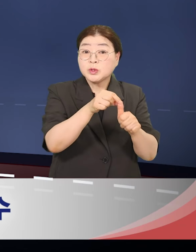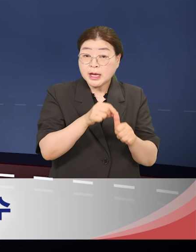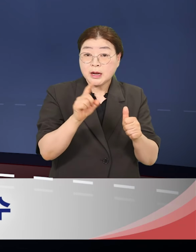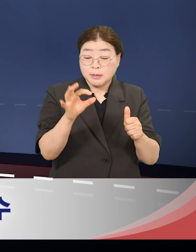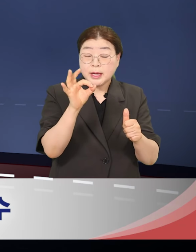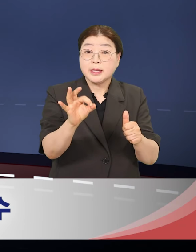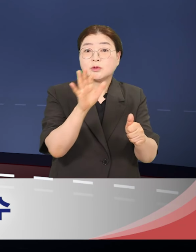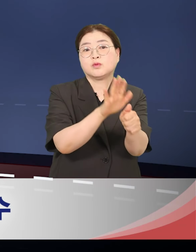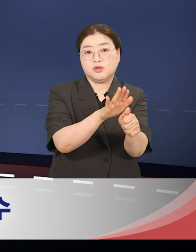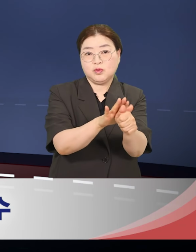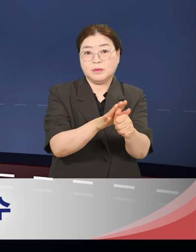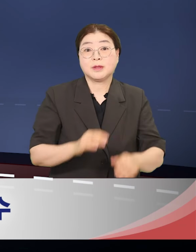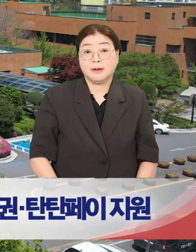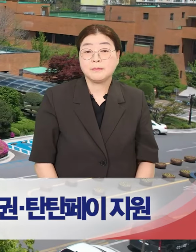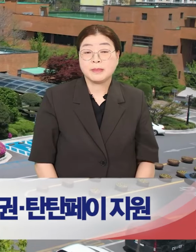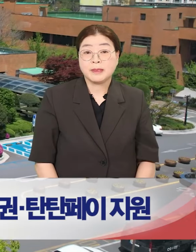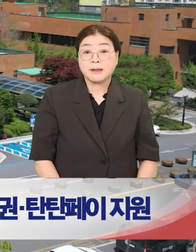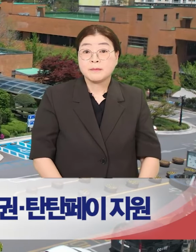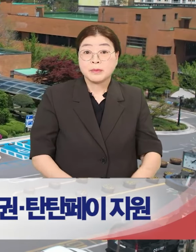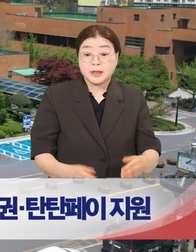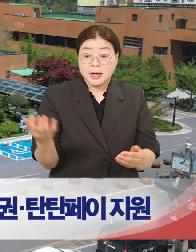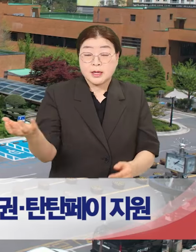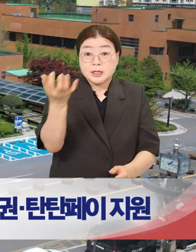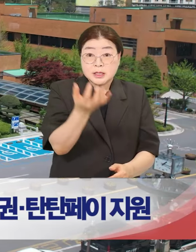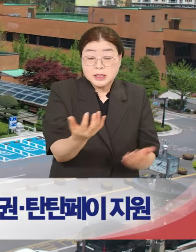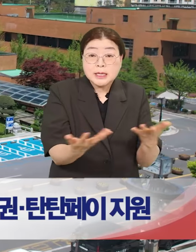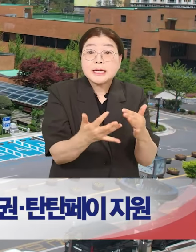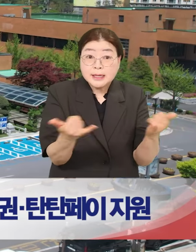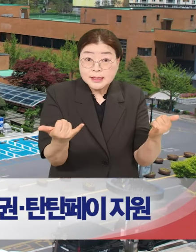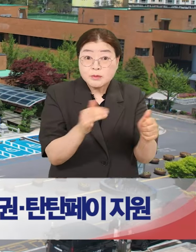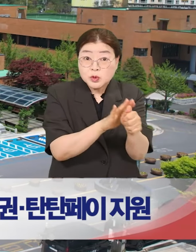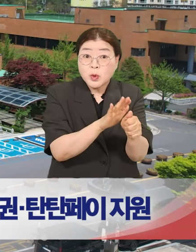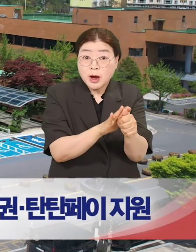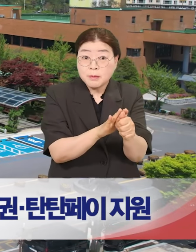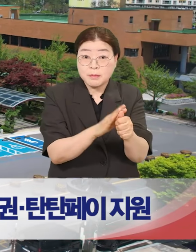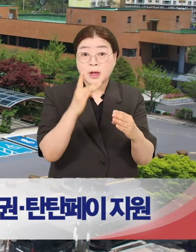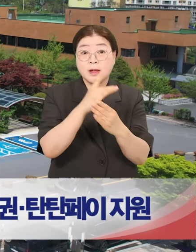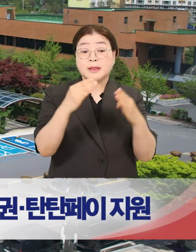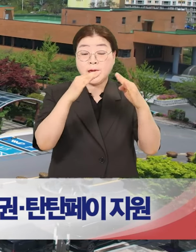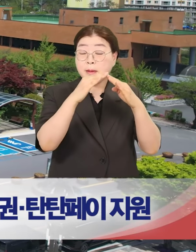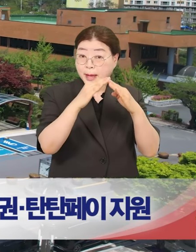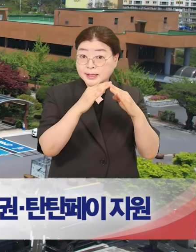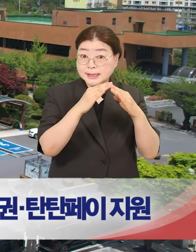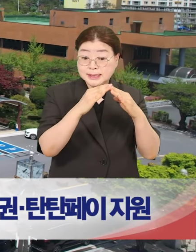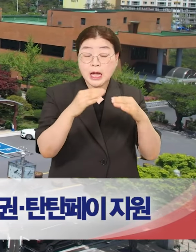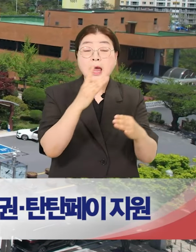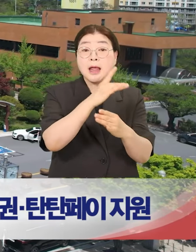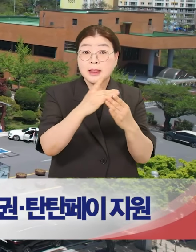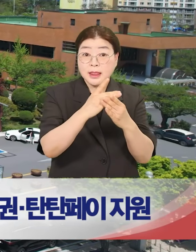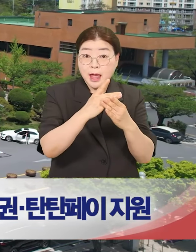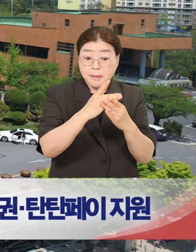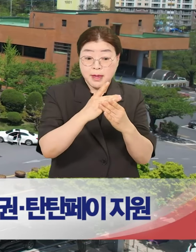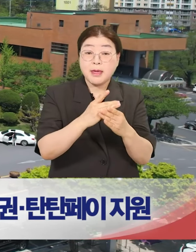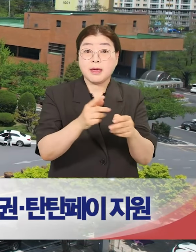근로자 지원 사업을 접수받습니다. 해당 지원금은 투자기업 근로자를 대상으로 지원하며 관내 주소를